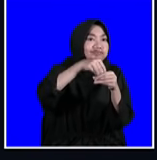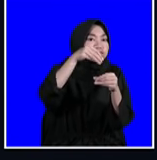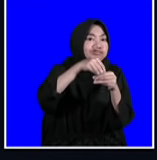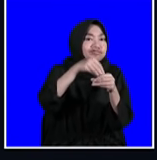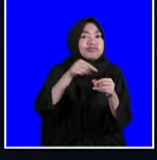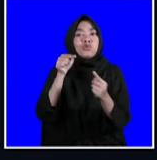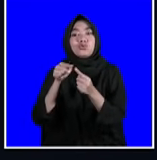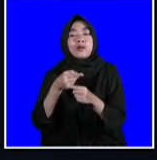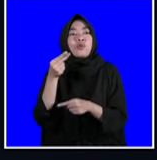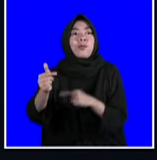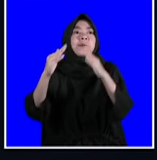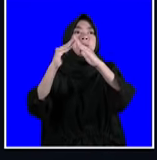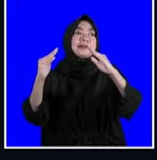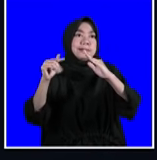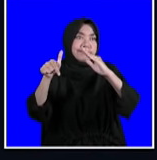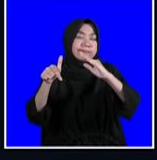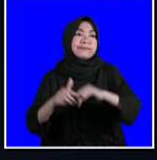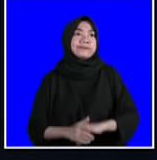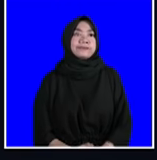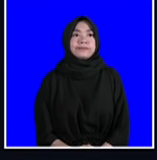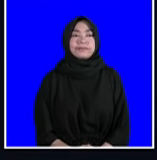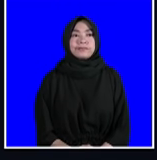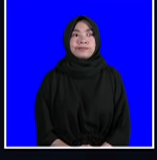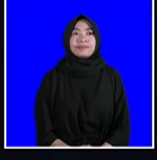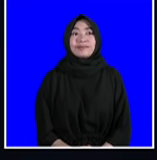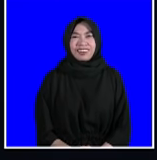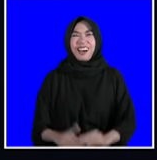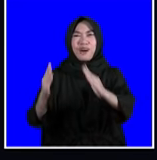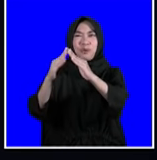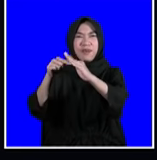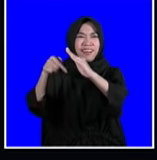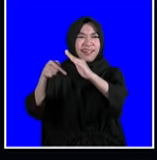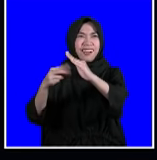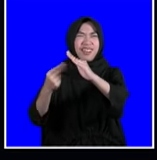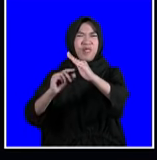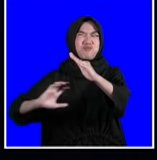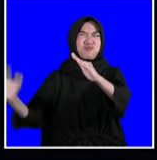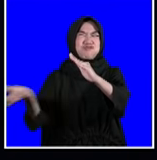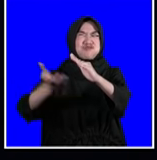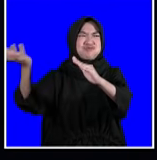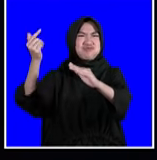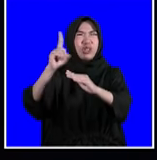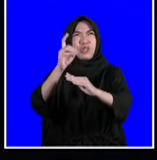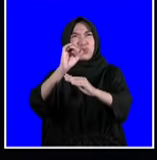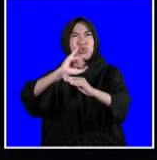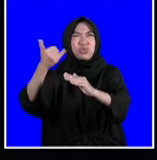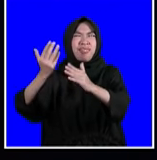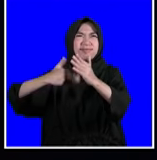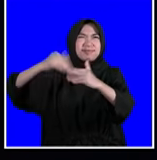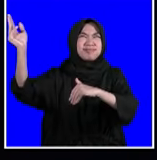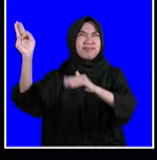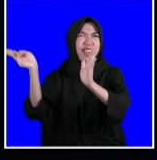pembelian rumah. Nah, pembelian rumah ini karena harganya sangat mahal, bisa ratusan bahkan sampai miliaran